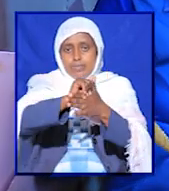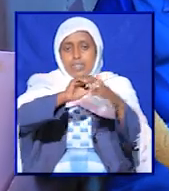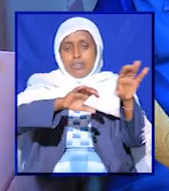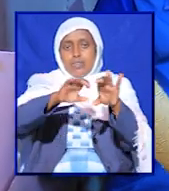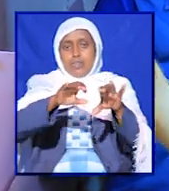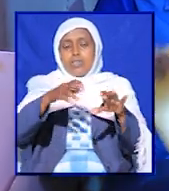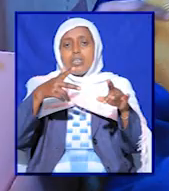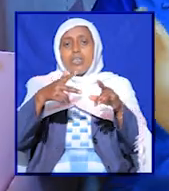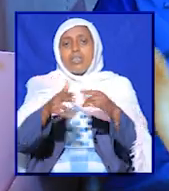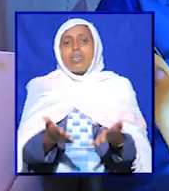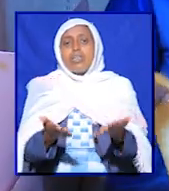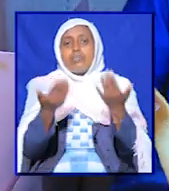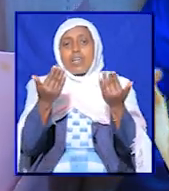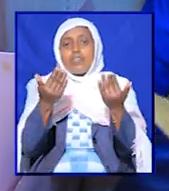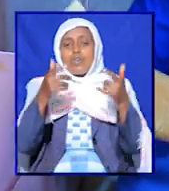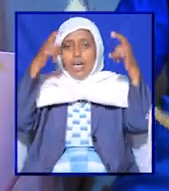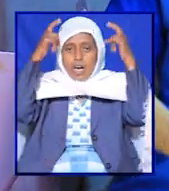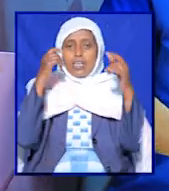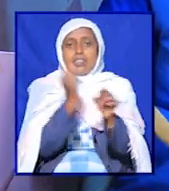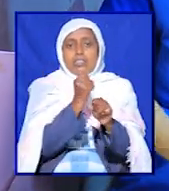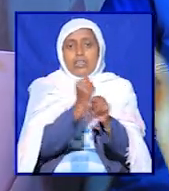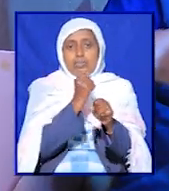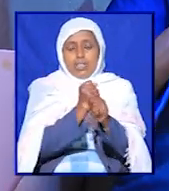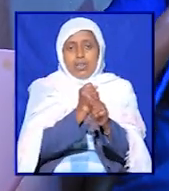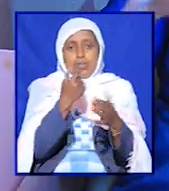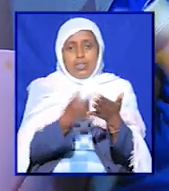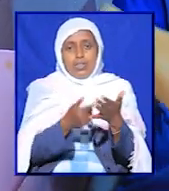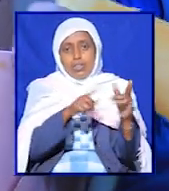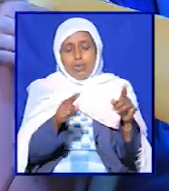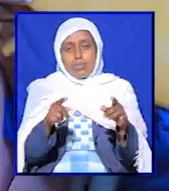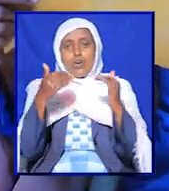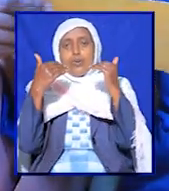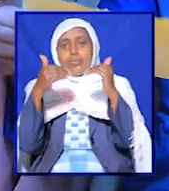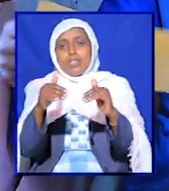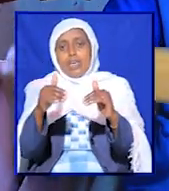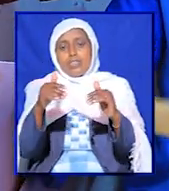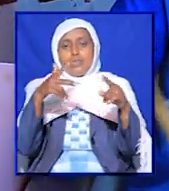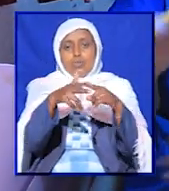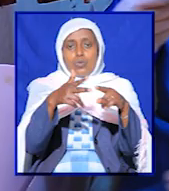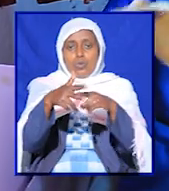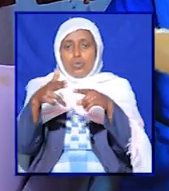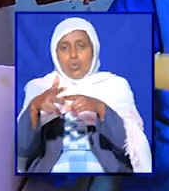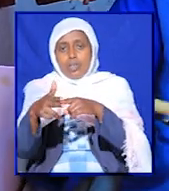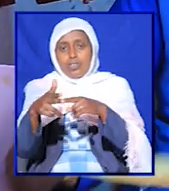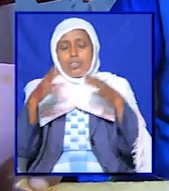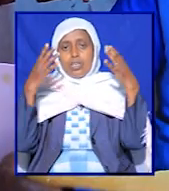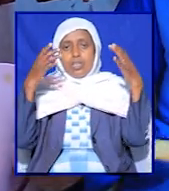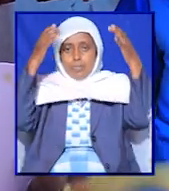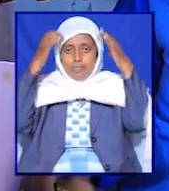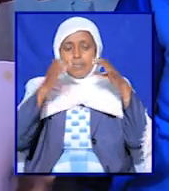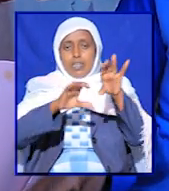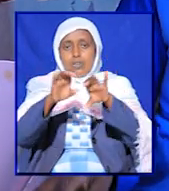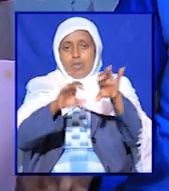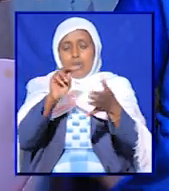አልባሳቱ ከተቆረጠ በኋላ የሚተርፈው ለአክሊል ስራ ይሆንና ያው እኔ ደግሞ በሳይዝ በሳይዛቸው ቆራርጬ እንትንላቸዋለሁ፣ አልብሰዋለሁ